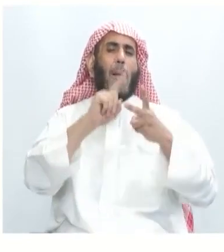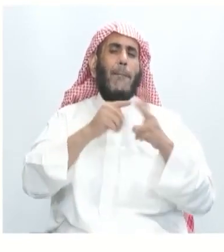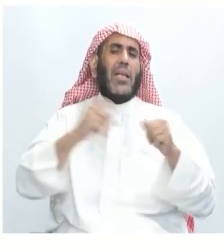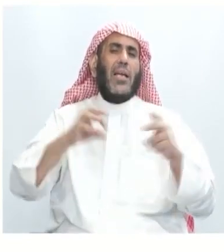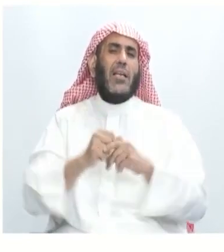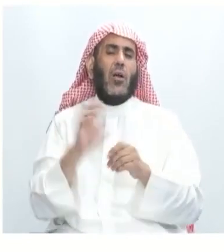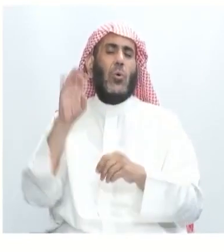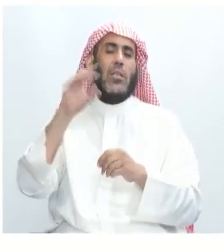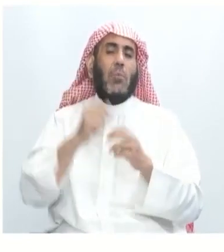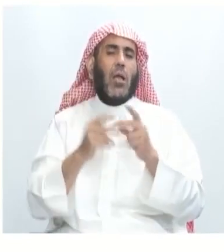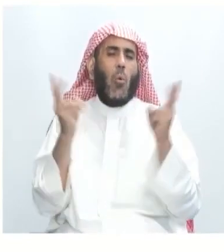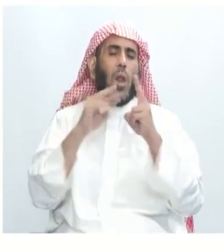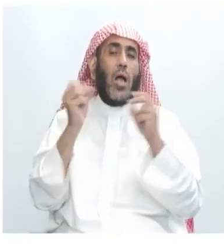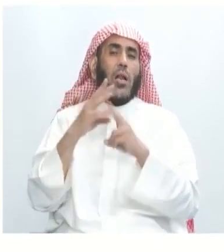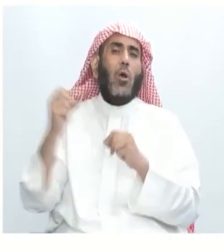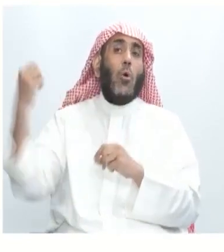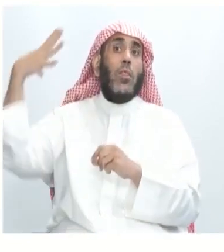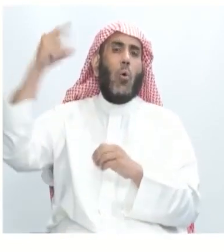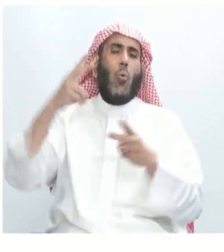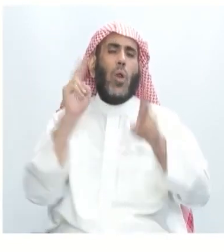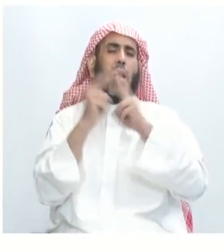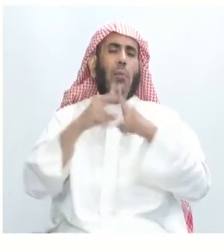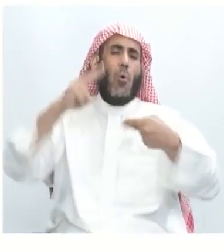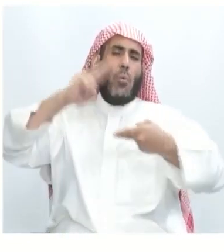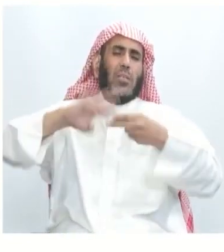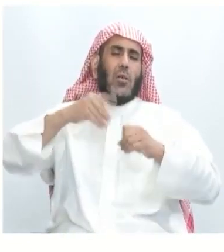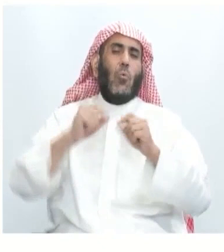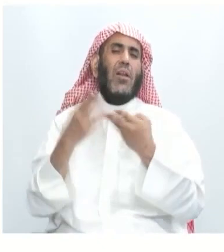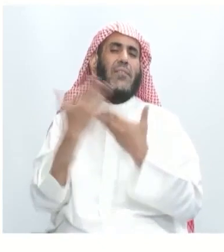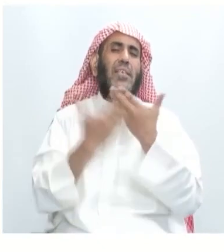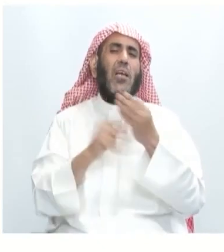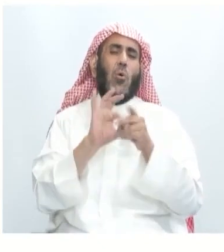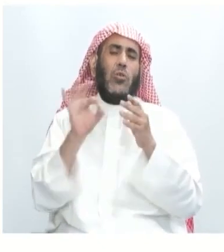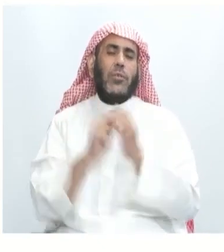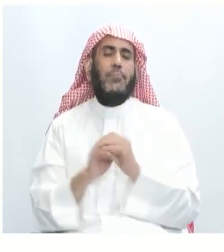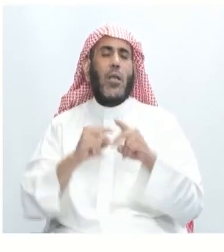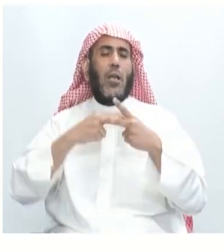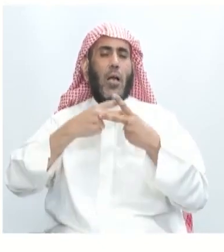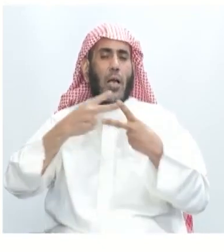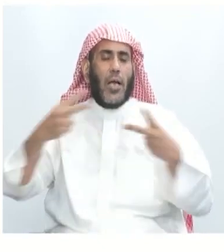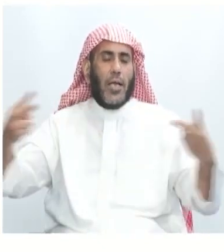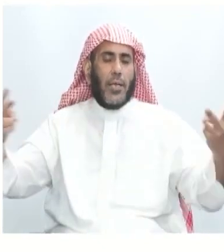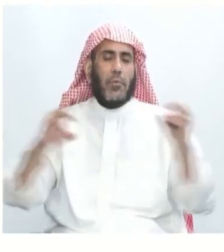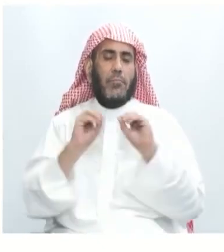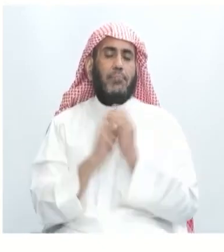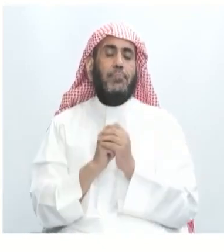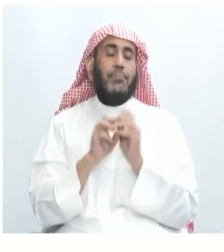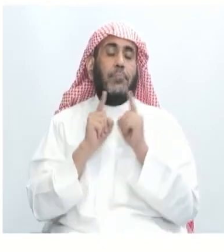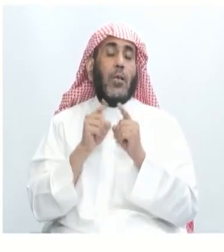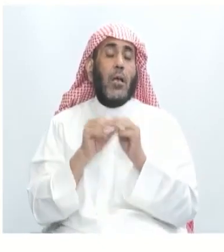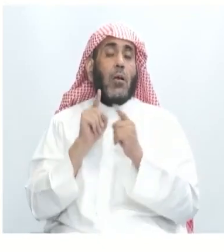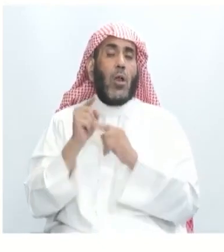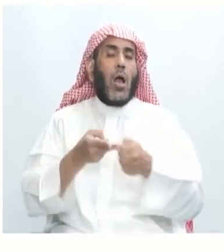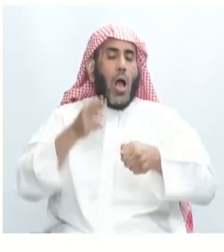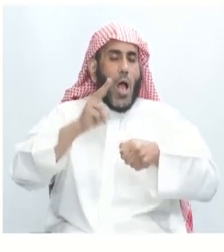والديناميكا الحراريه والضوء والكهرباء والمغناطيسيه والفيزيائيه والجزئيه الى اخره من الحديث عن ذلك هن هنا